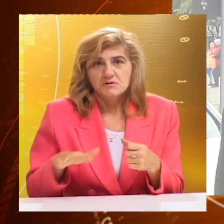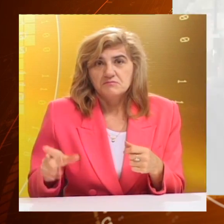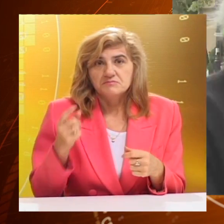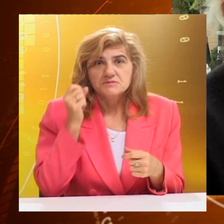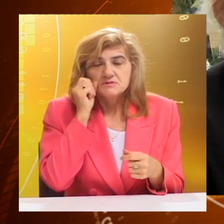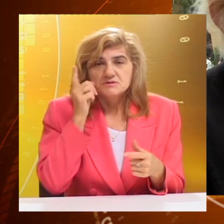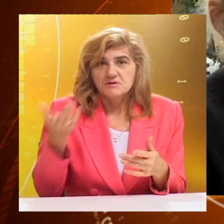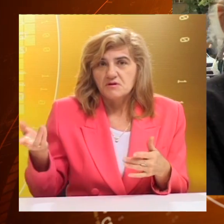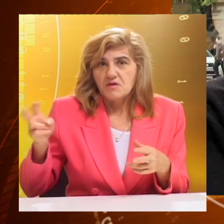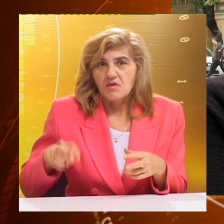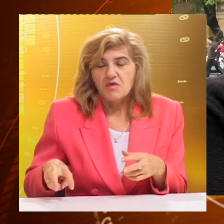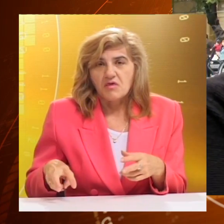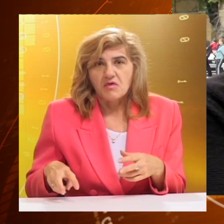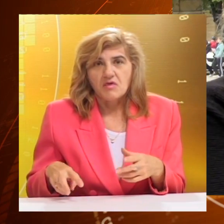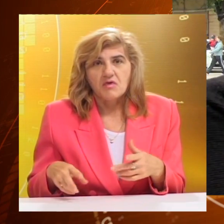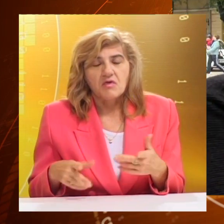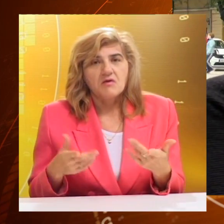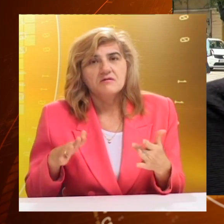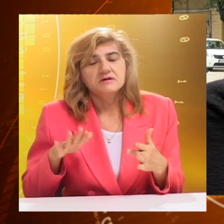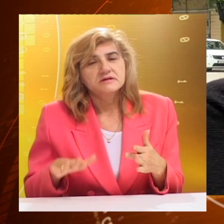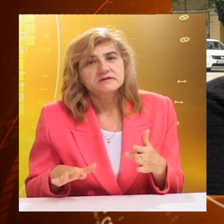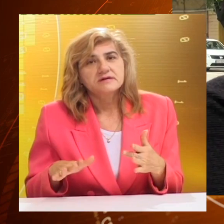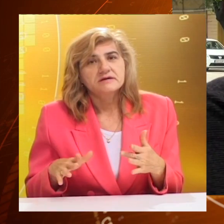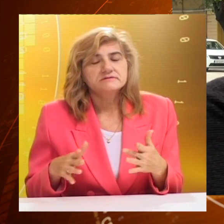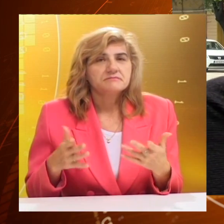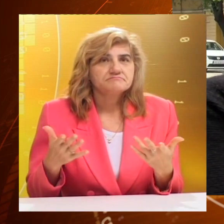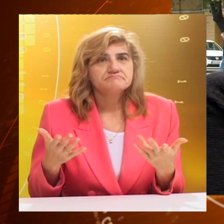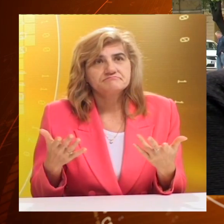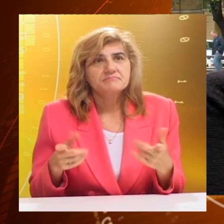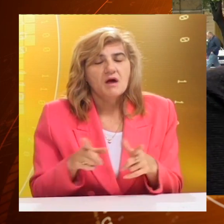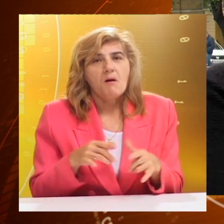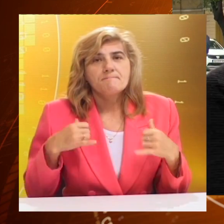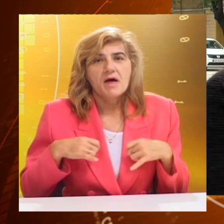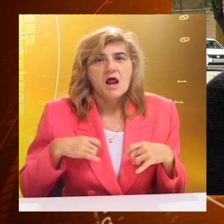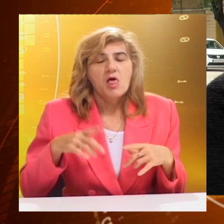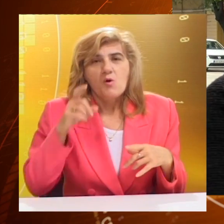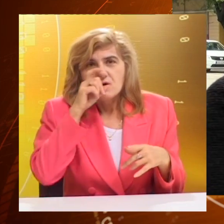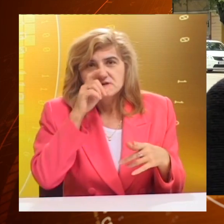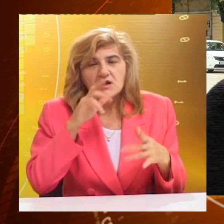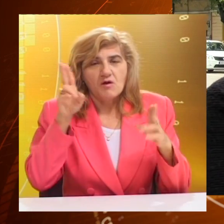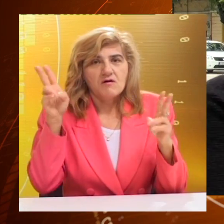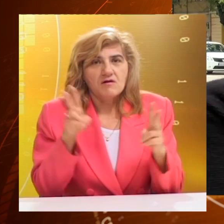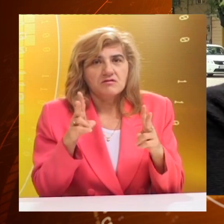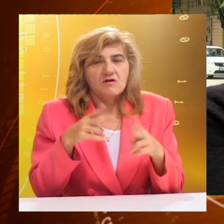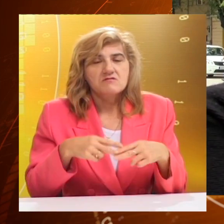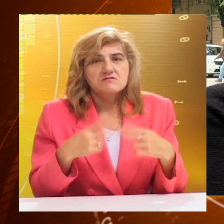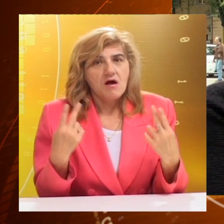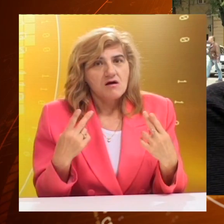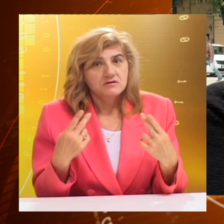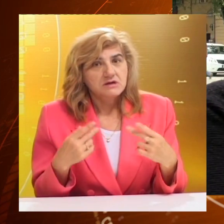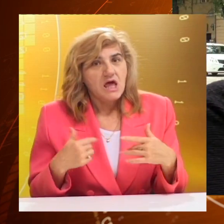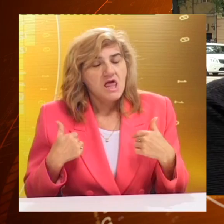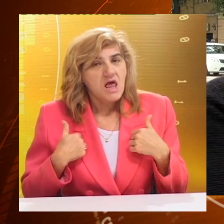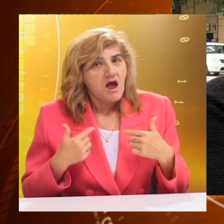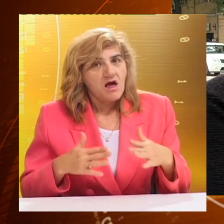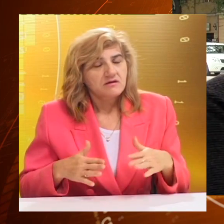uglavnom. Deca su interesantna, pošto tu nema, jel da, kod njih belo-crnog. To jest, ima belo-crno, roza nema, i ako me